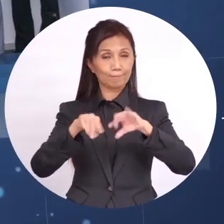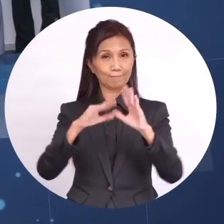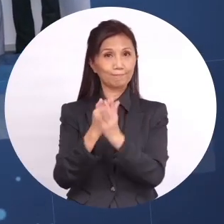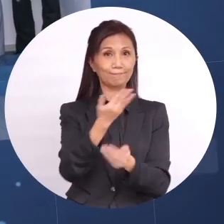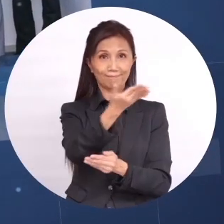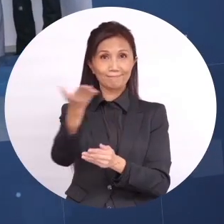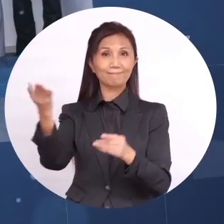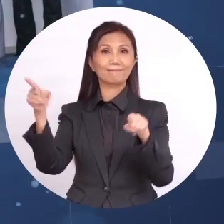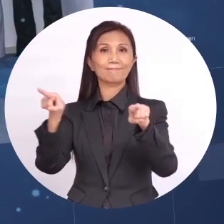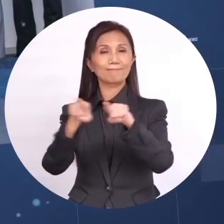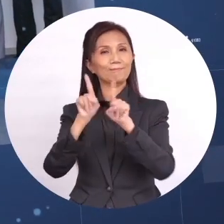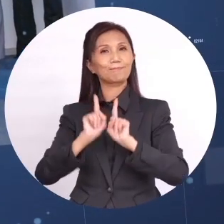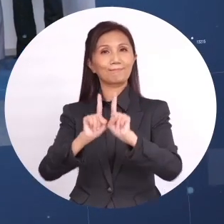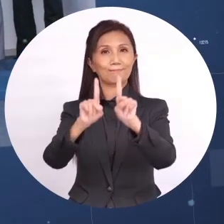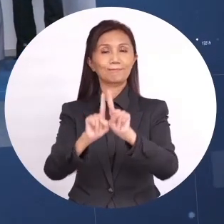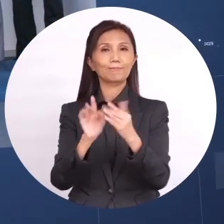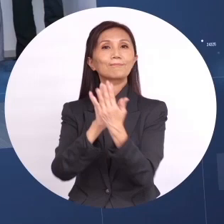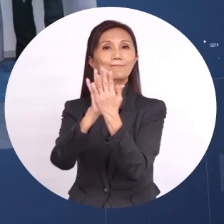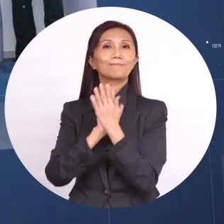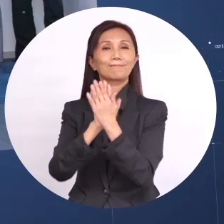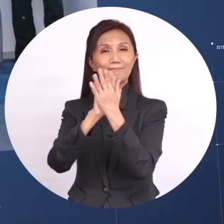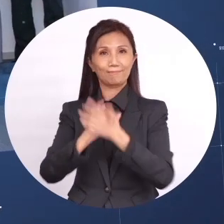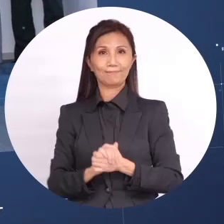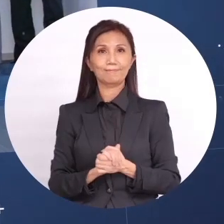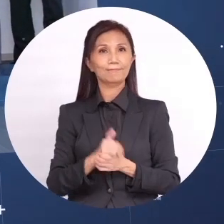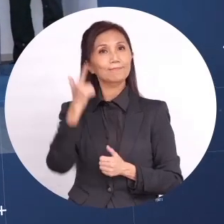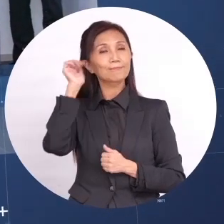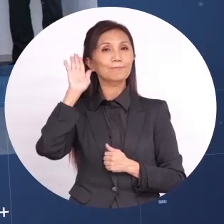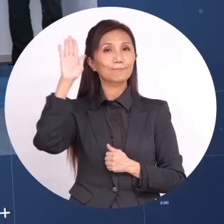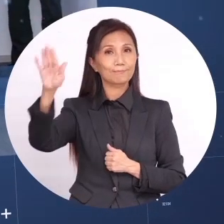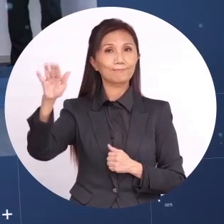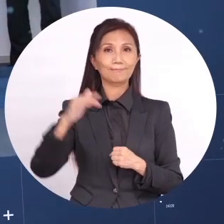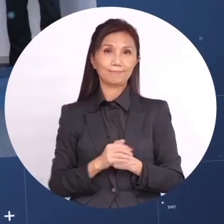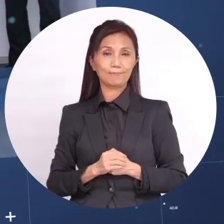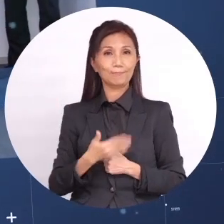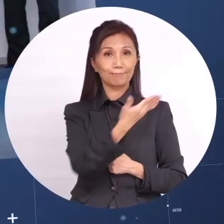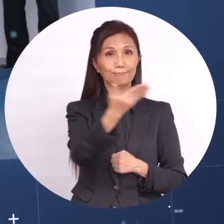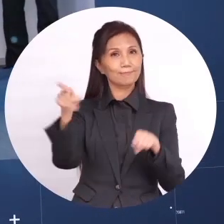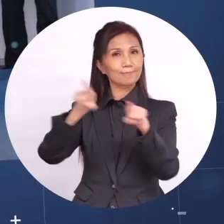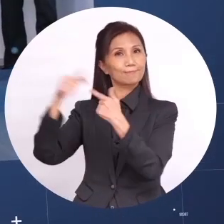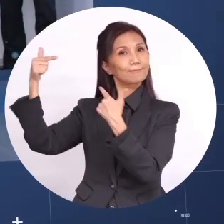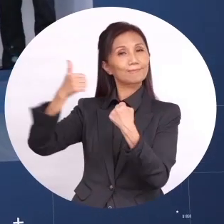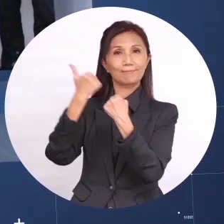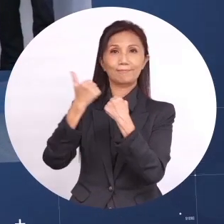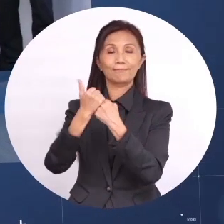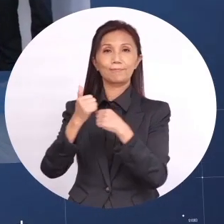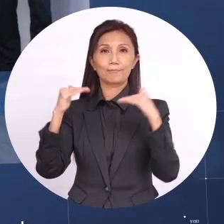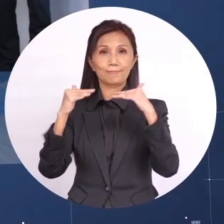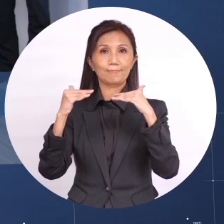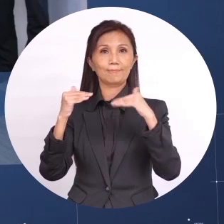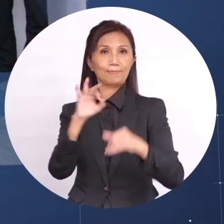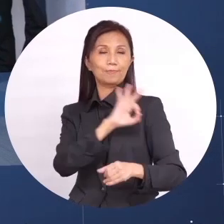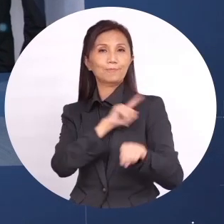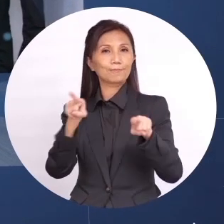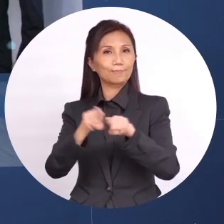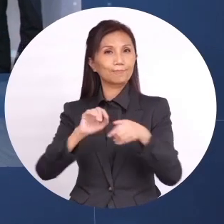位持份者结伴同行，互勉互励。希望未来的日子，大家都继续支持，与平机会